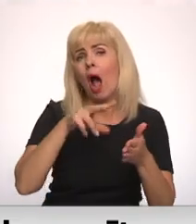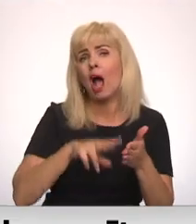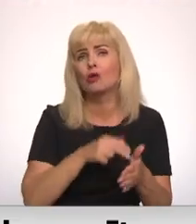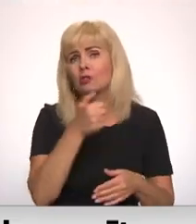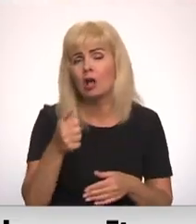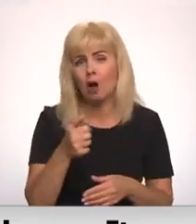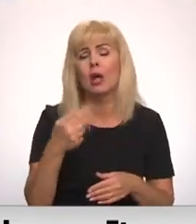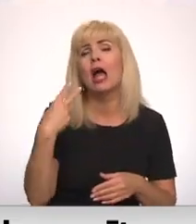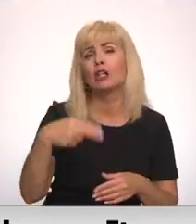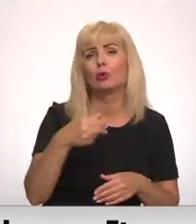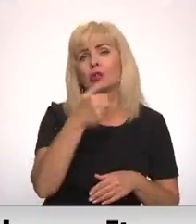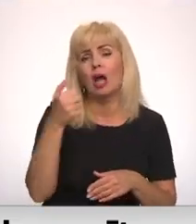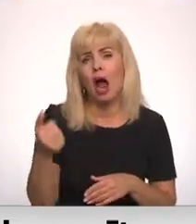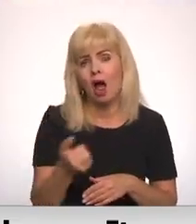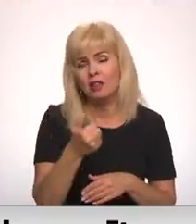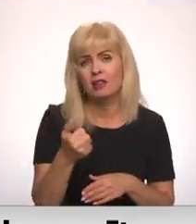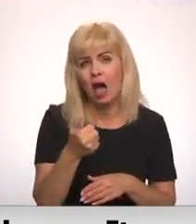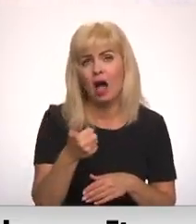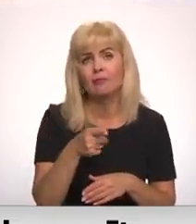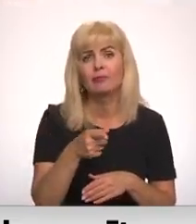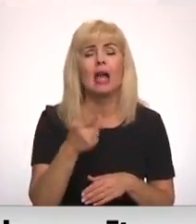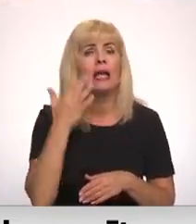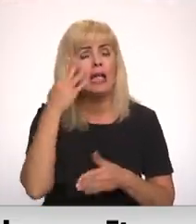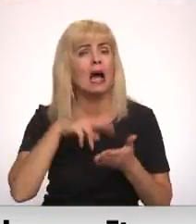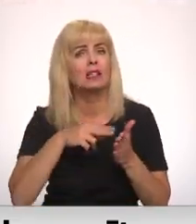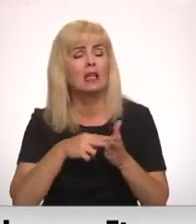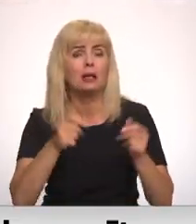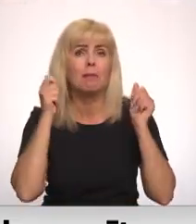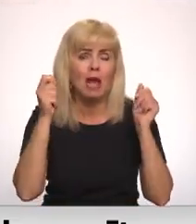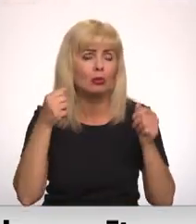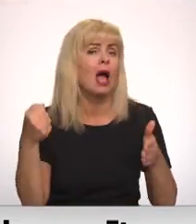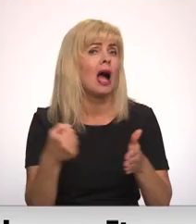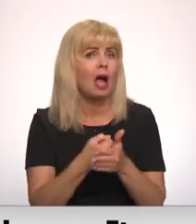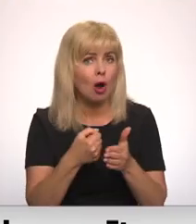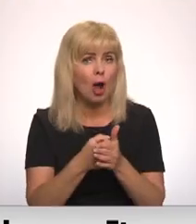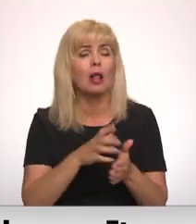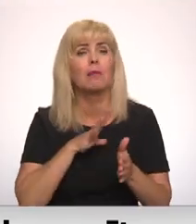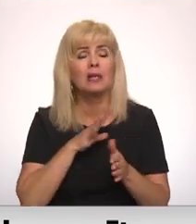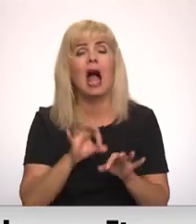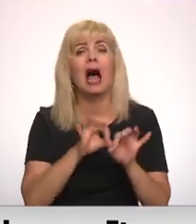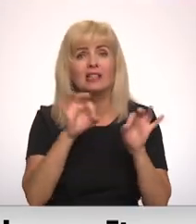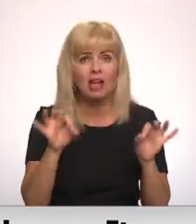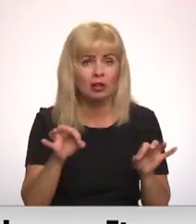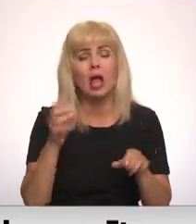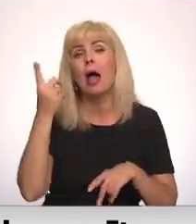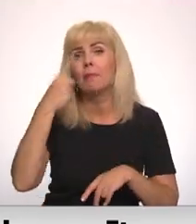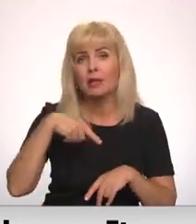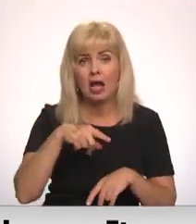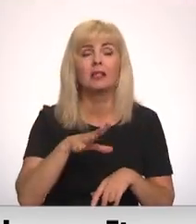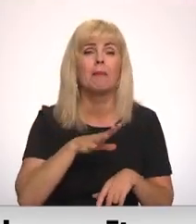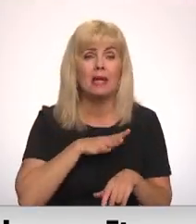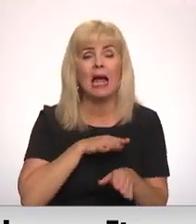Gan 2020. Gadā ieceres par piketiem galu galā tika atsauktas, jo prasības tomēr